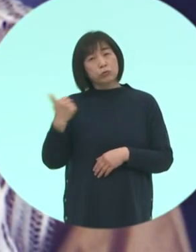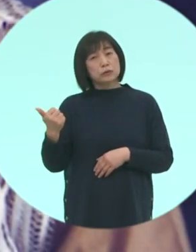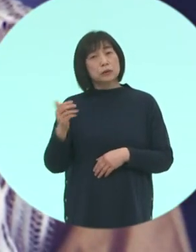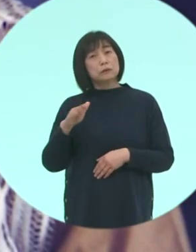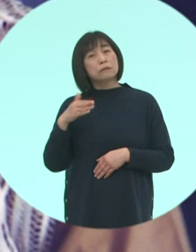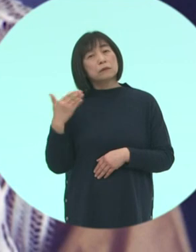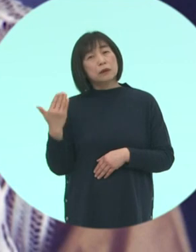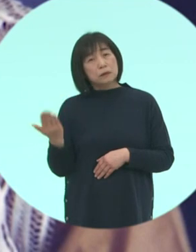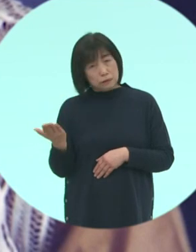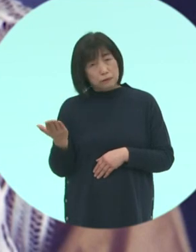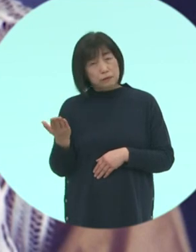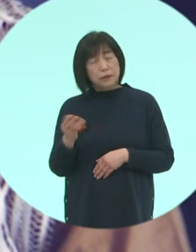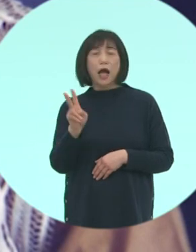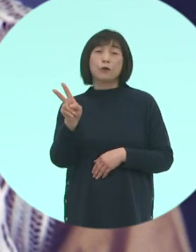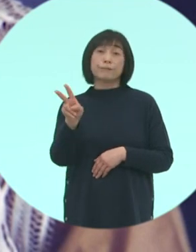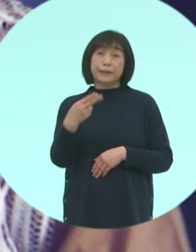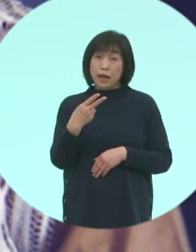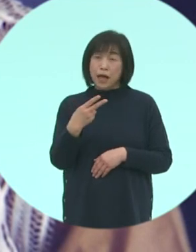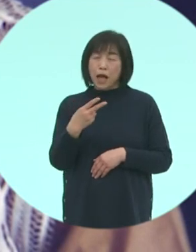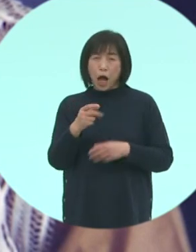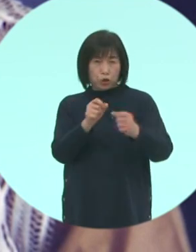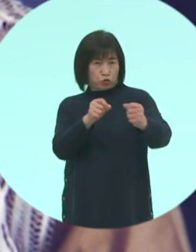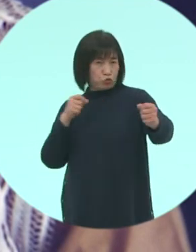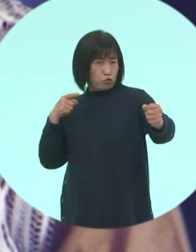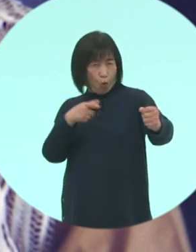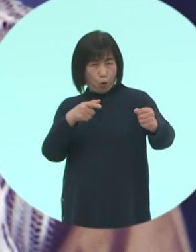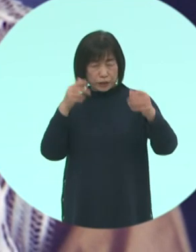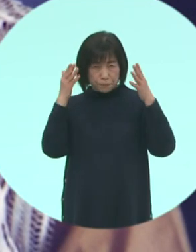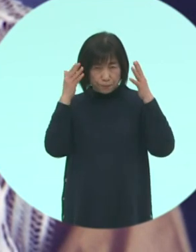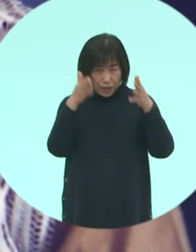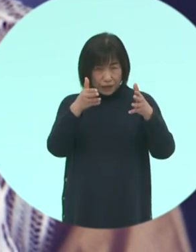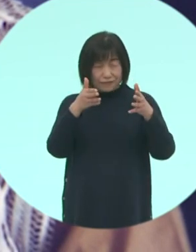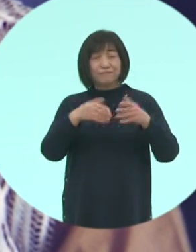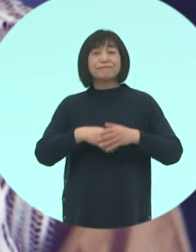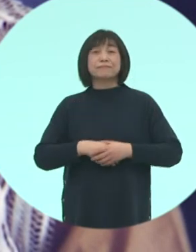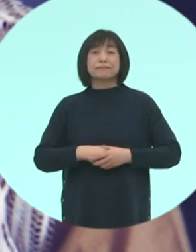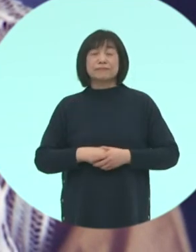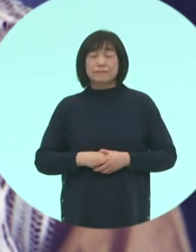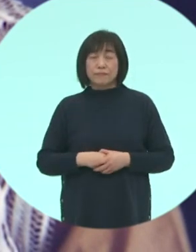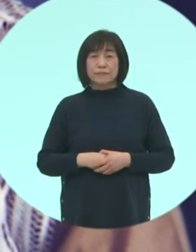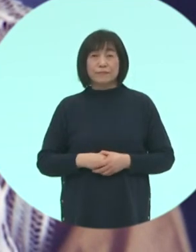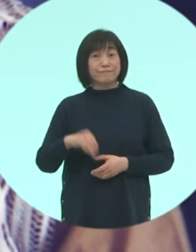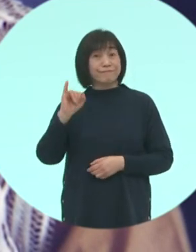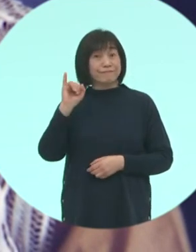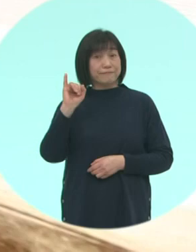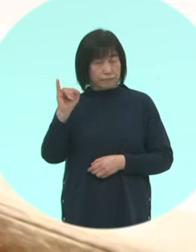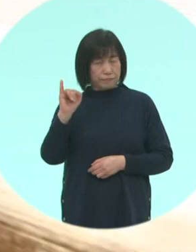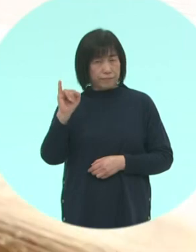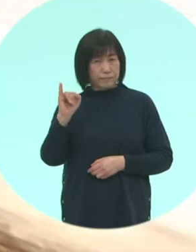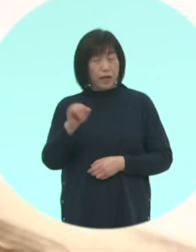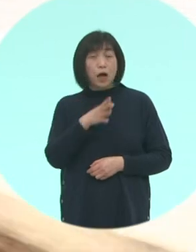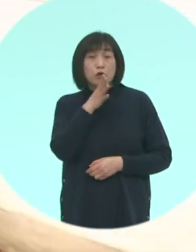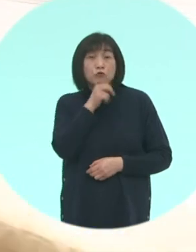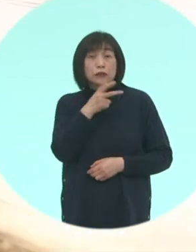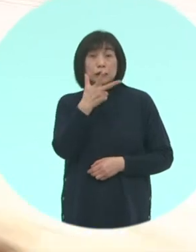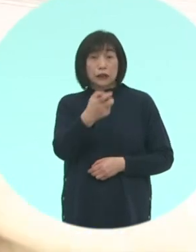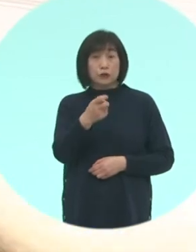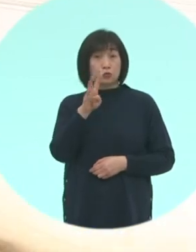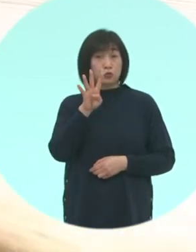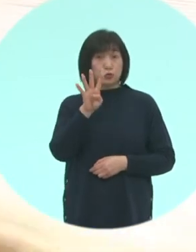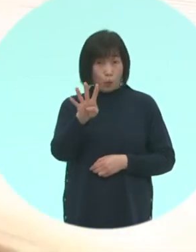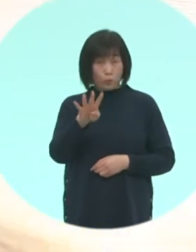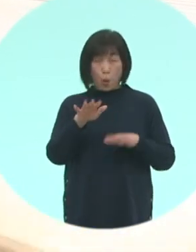機に再び弓道に没頭します。そんな古田さんが74歳になった今